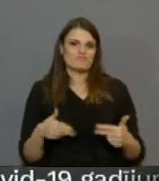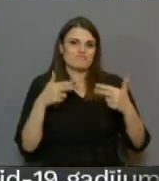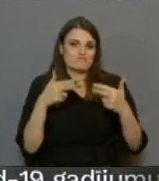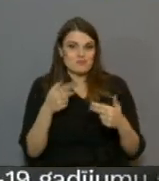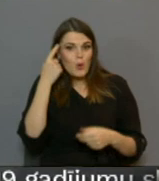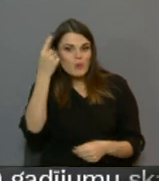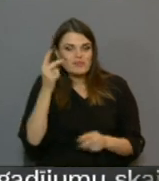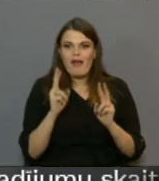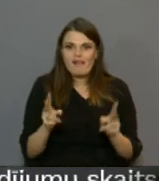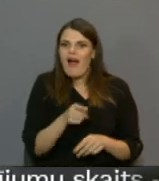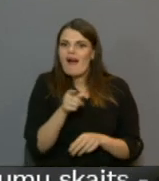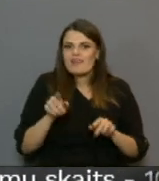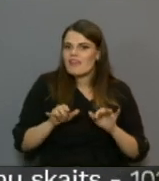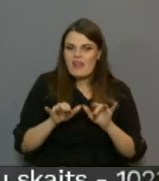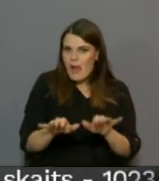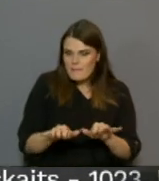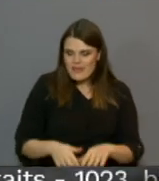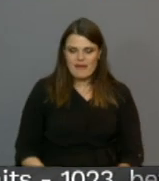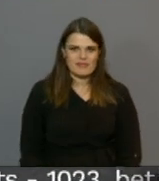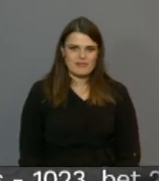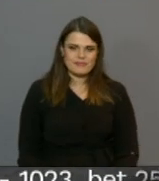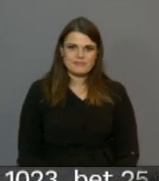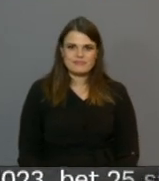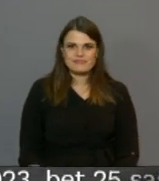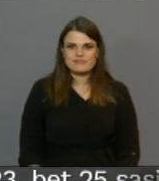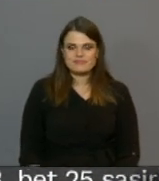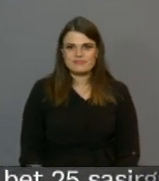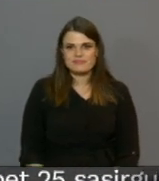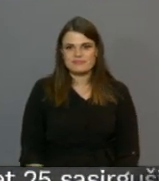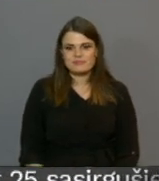uzzinātu, kā DJ'iem klājas. Aija Kince, Andris Priedītis, Latvijas televīzija.